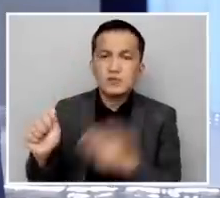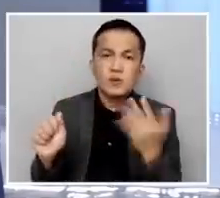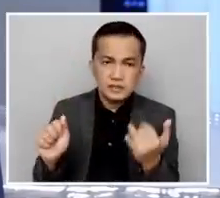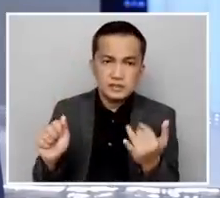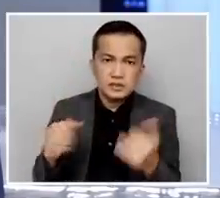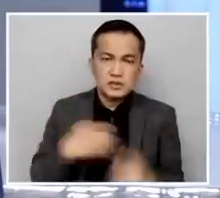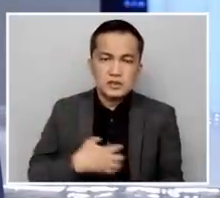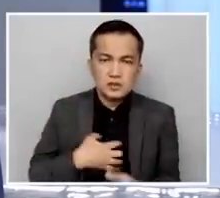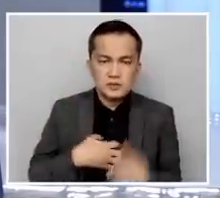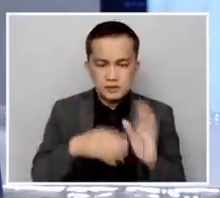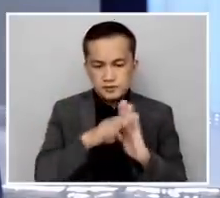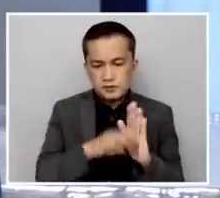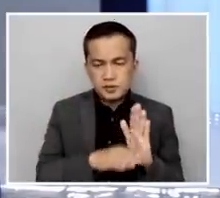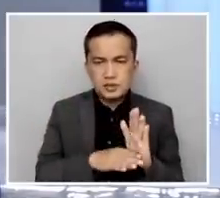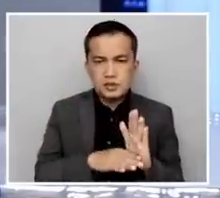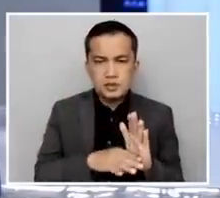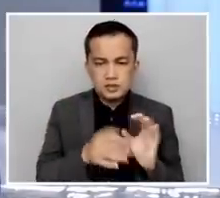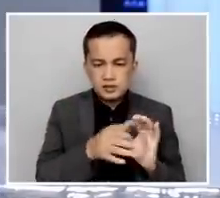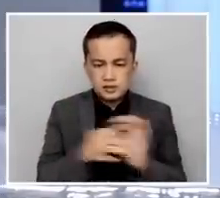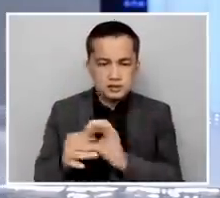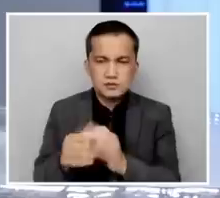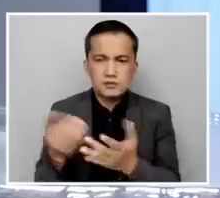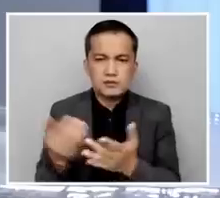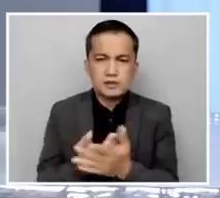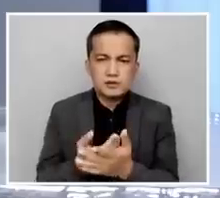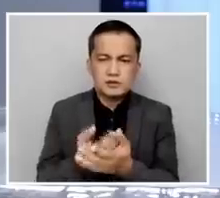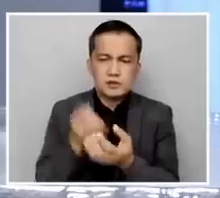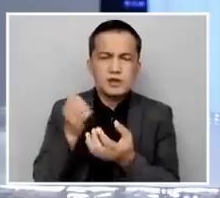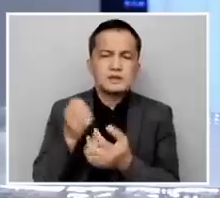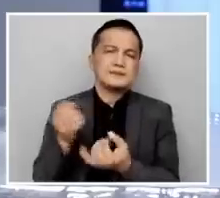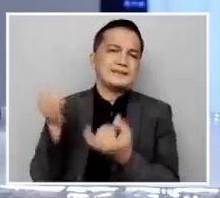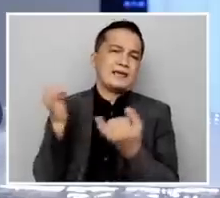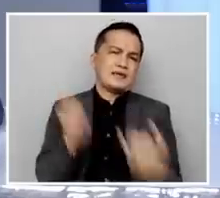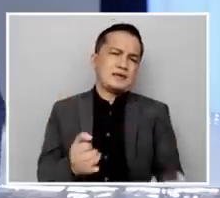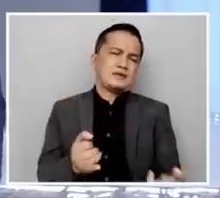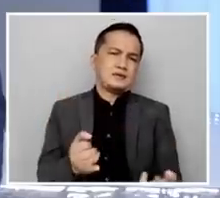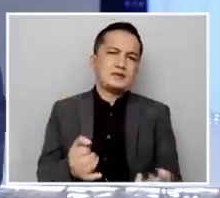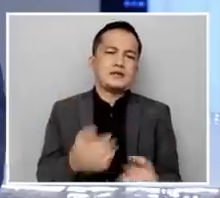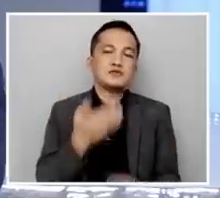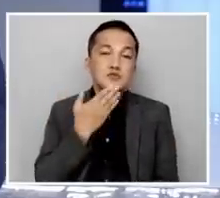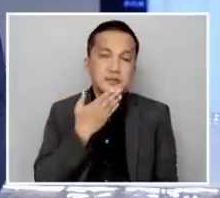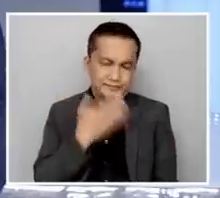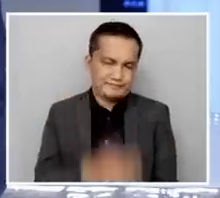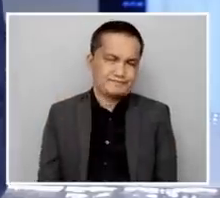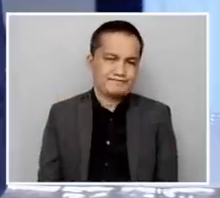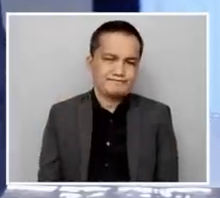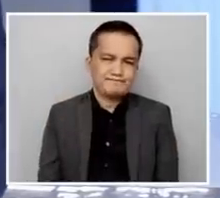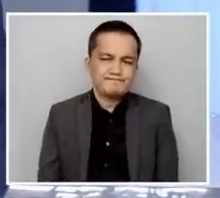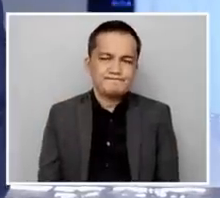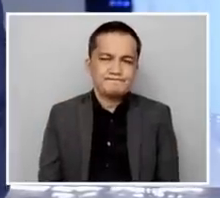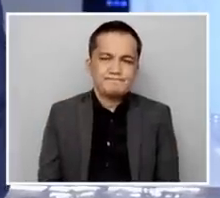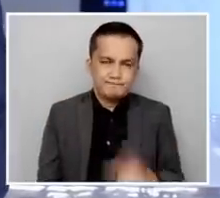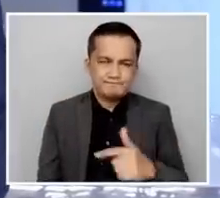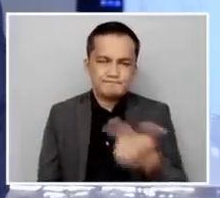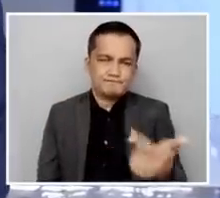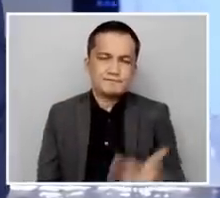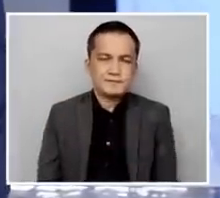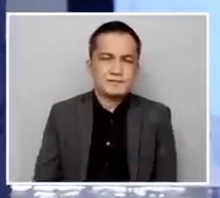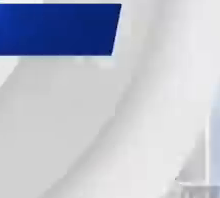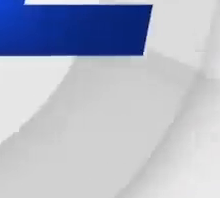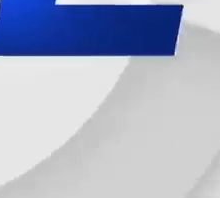ilang patakaran kasama na ang bagong pag-angkat na naman ng asukal. Nagpapatrol, Jervis